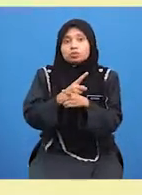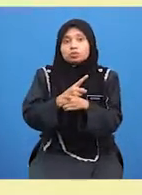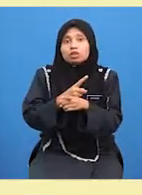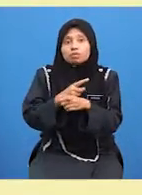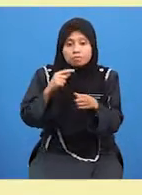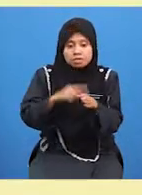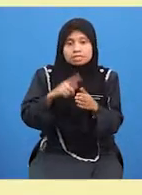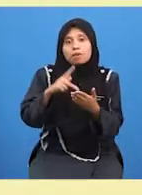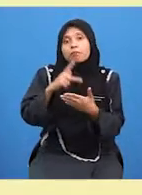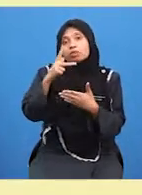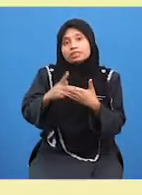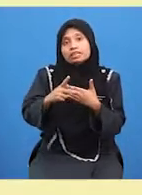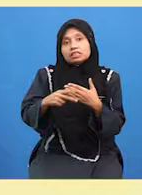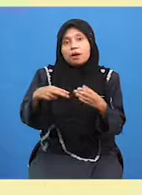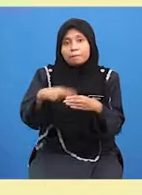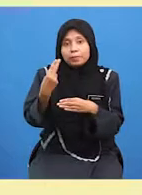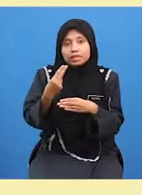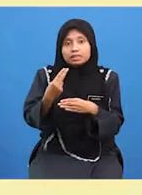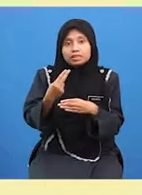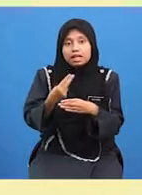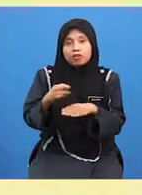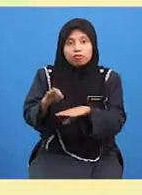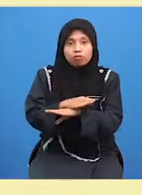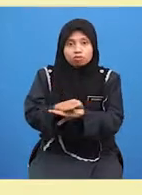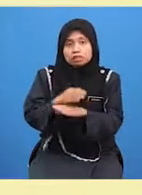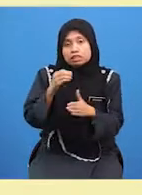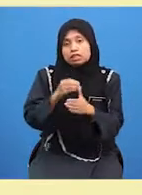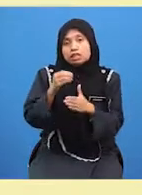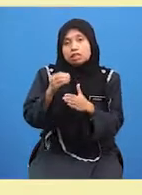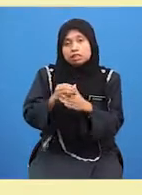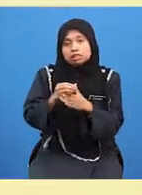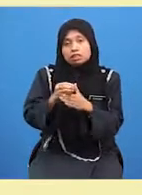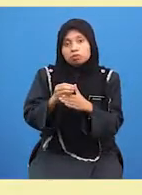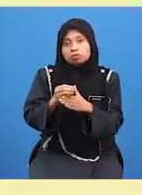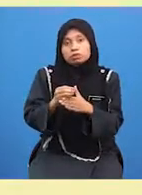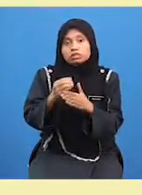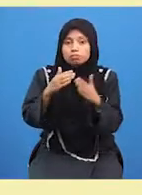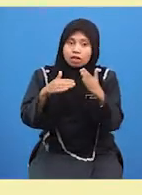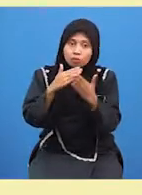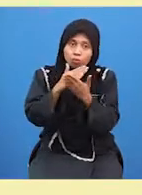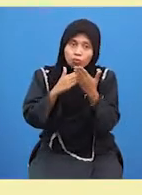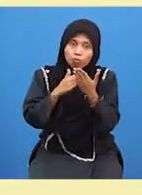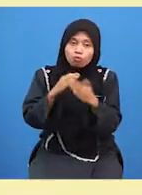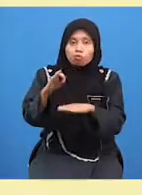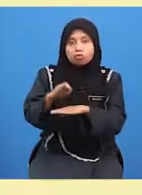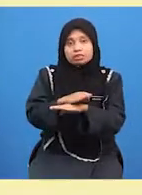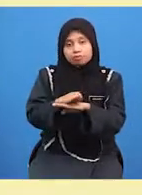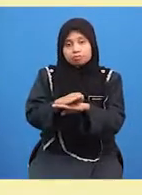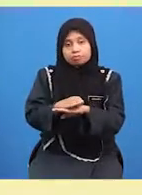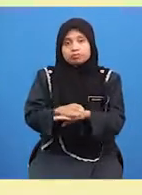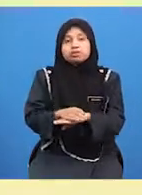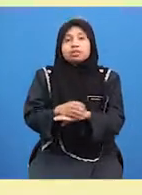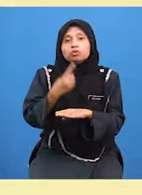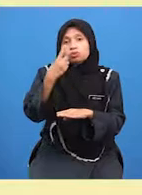proses penghasilan model berfungsi atau separa berfungsi. Contoh bagi reka bentuk produk